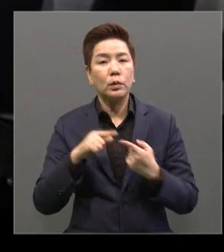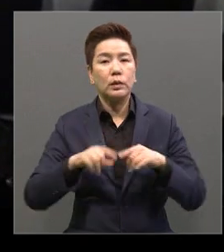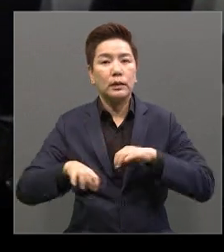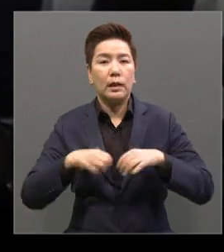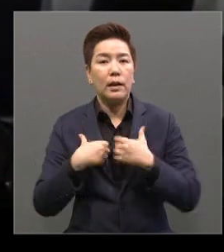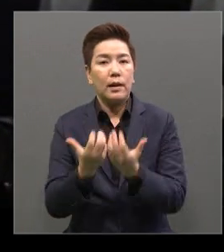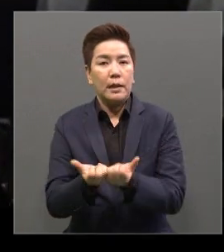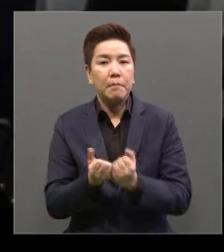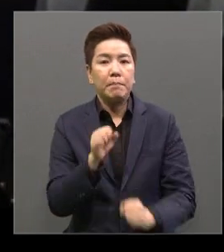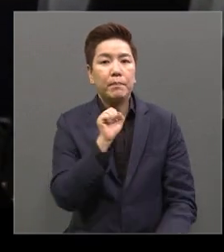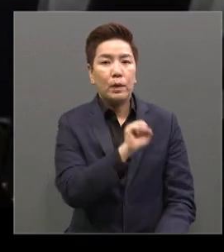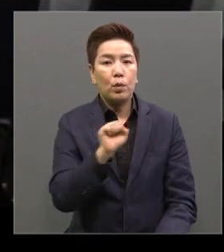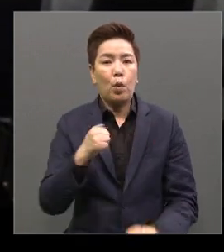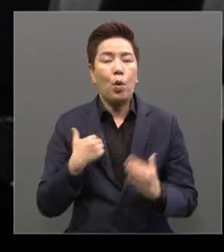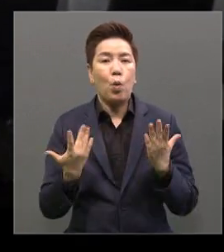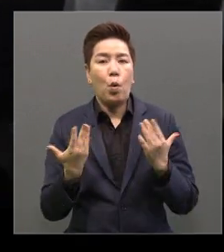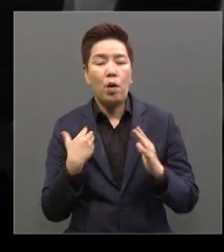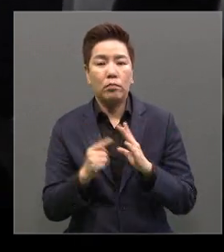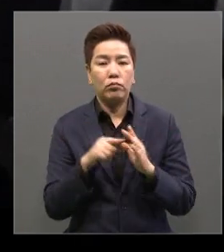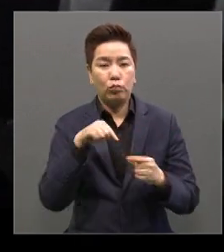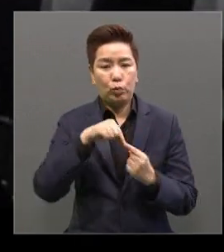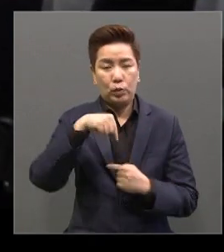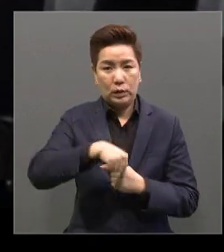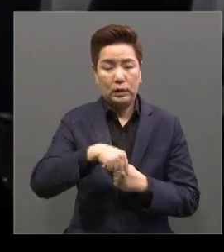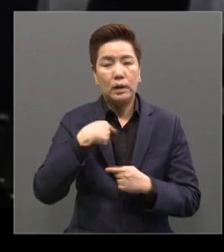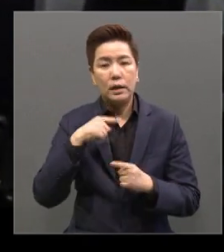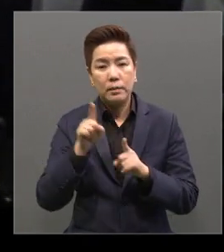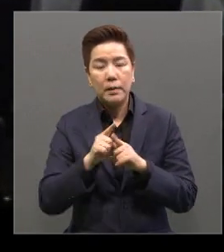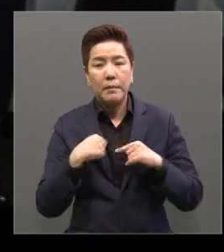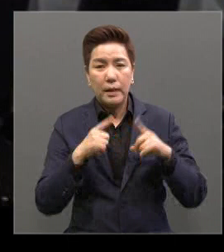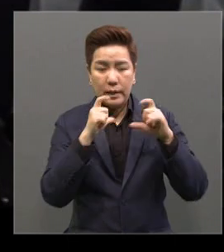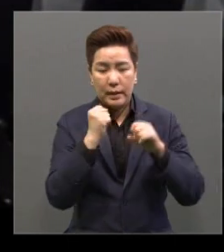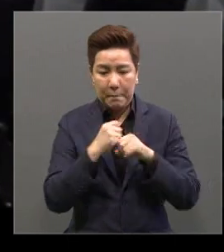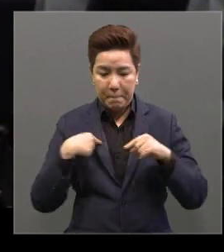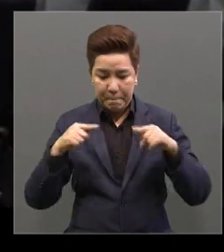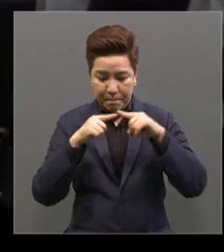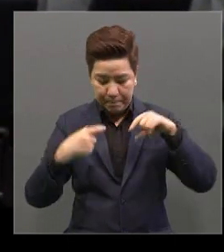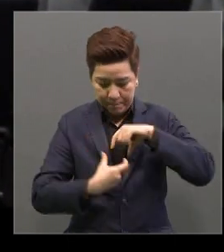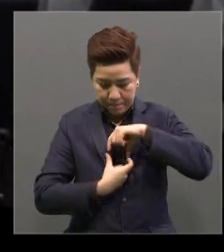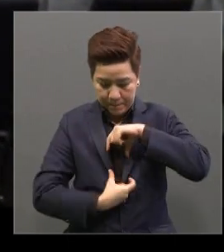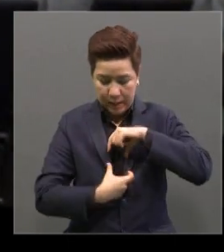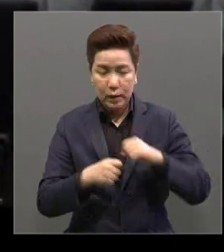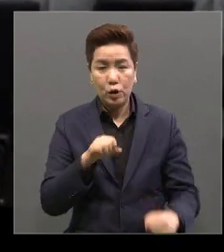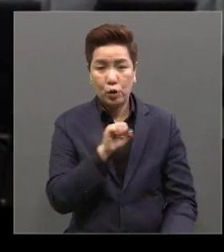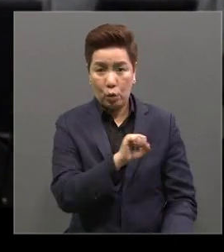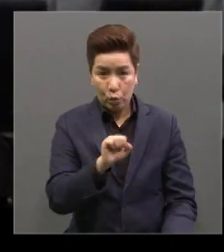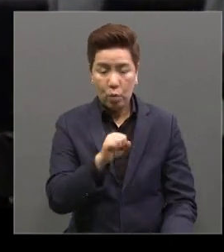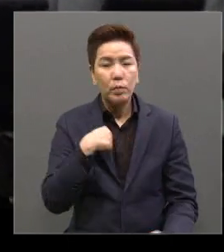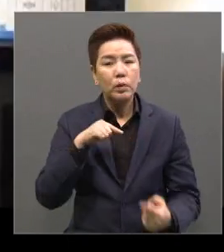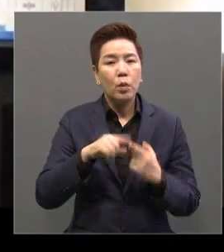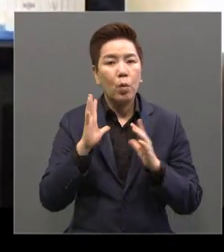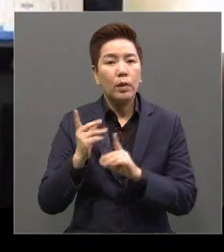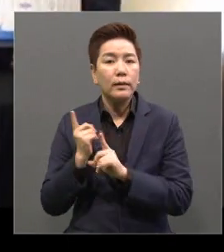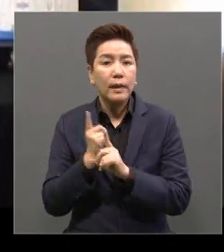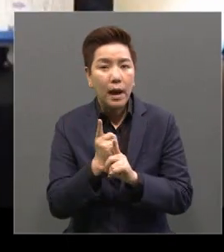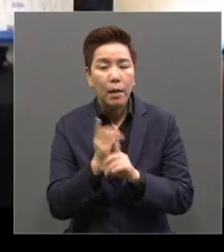การจัดโซนรับรองส.สที่รอการรายงานตัวในห้องสัมมนาโซนถ่ายภาพเพื่อทำบัตรประจำตัวสสแล้วก็พื้นที่สำหรับให้